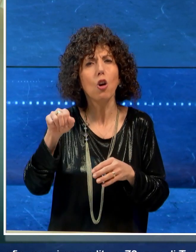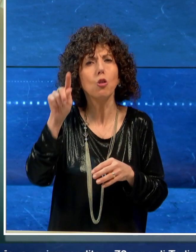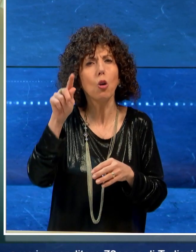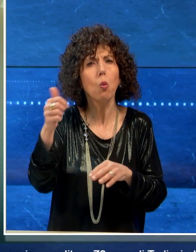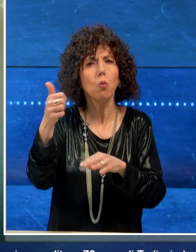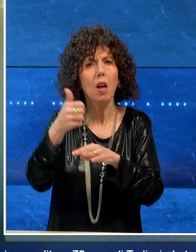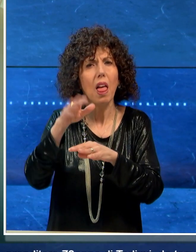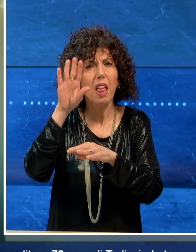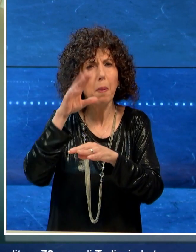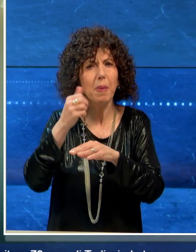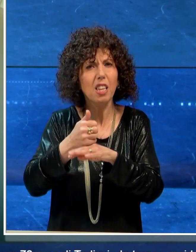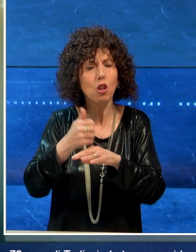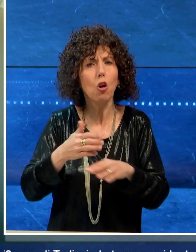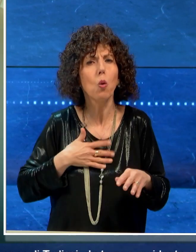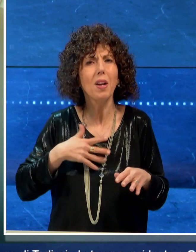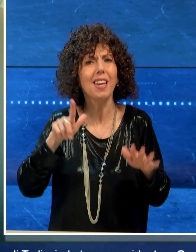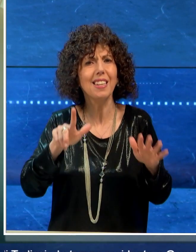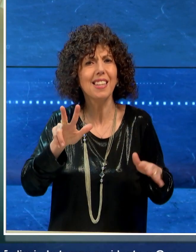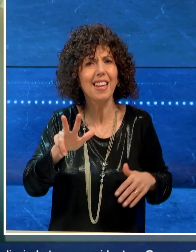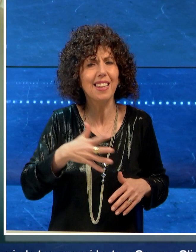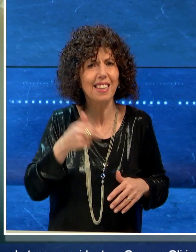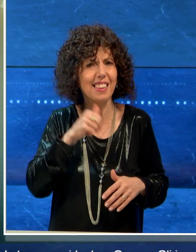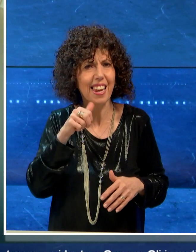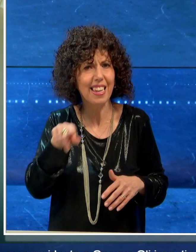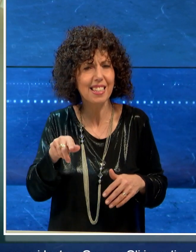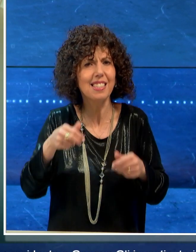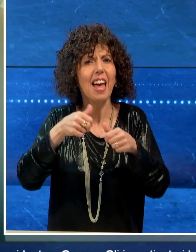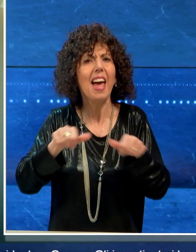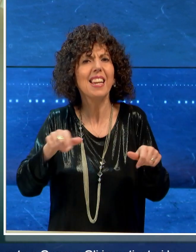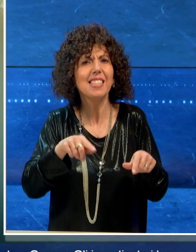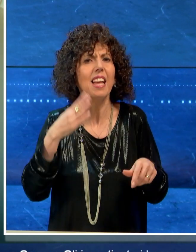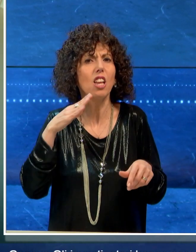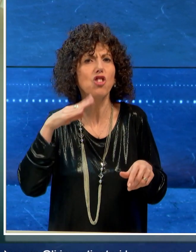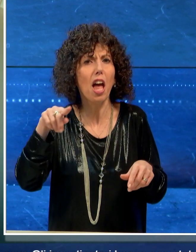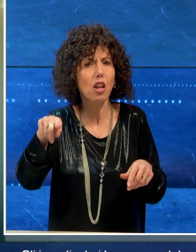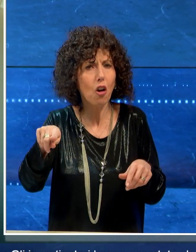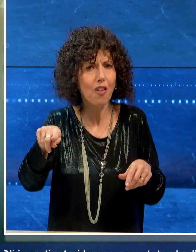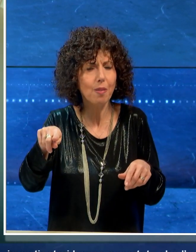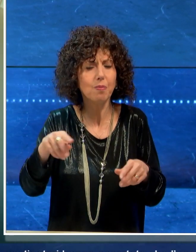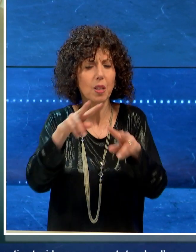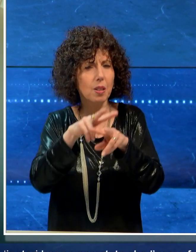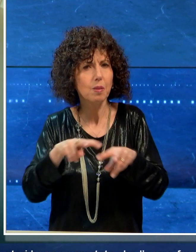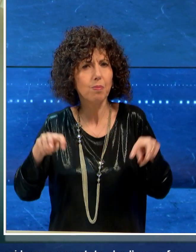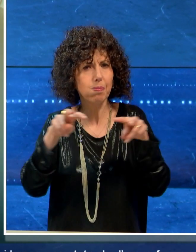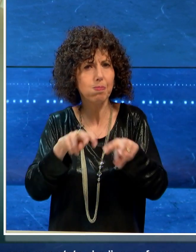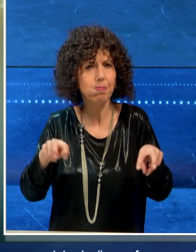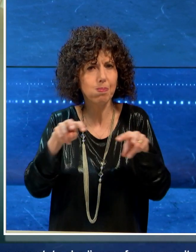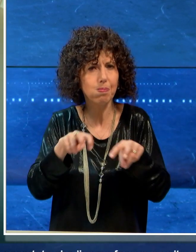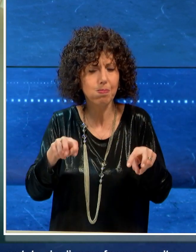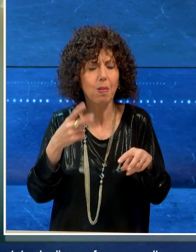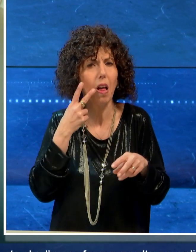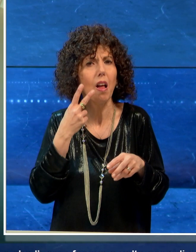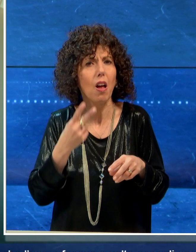73enne di Terlizzi da tempo residente a Genova gli investigatori Hanno